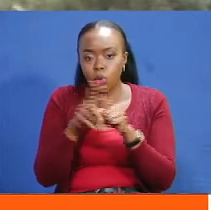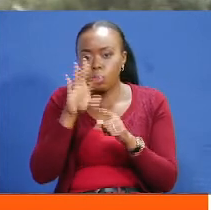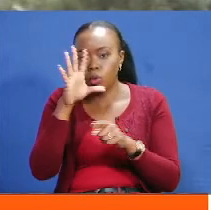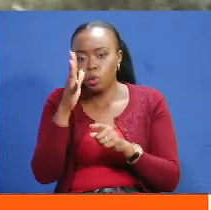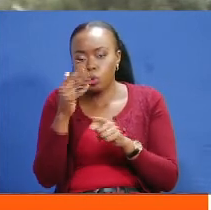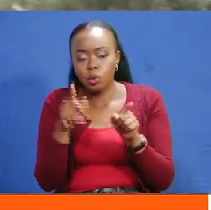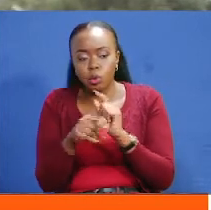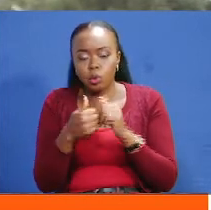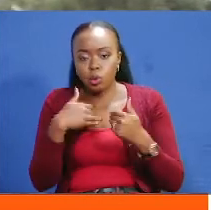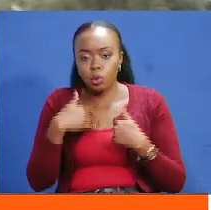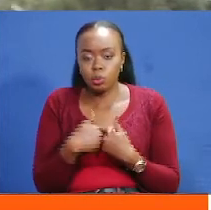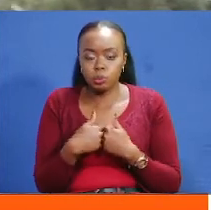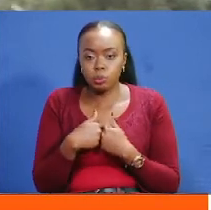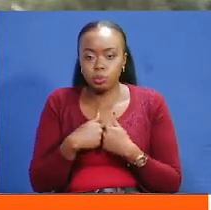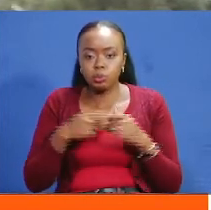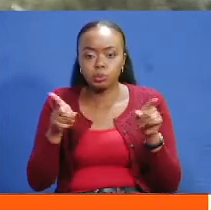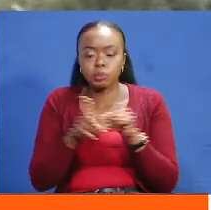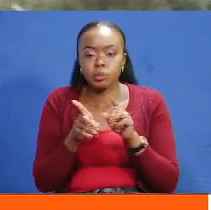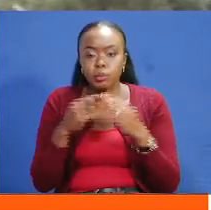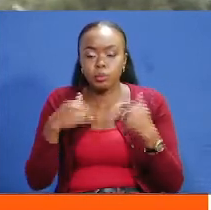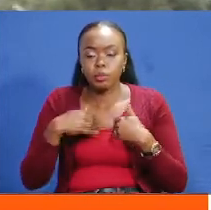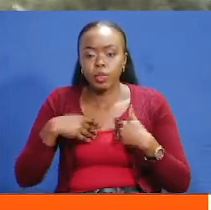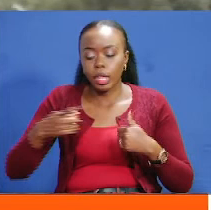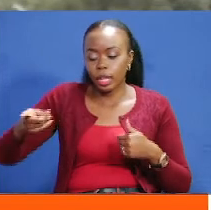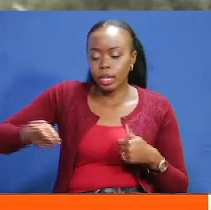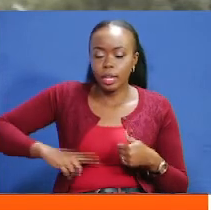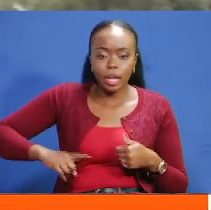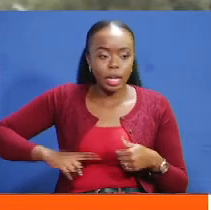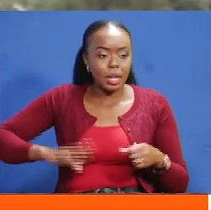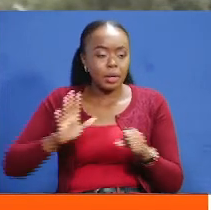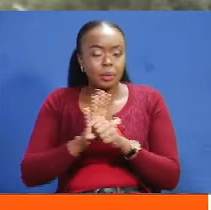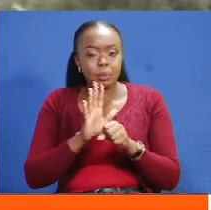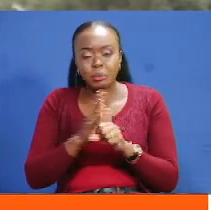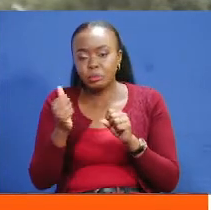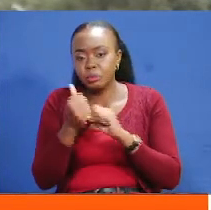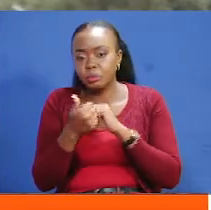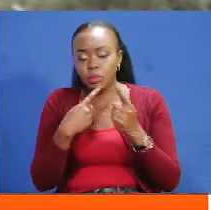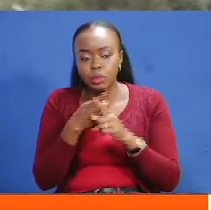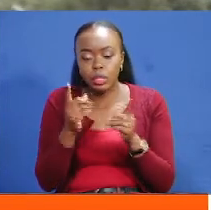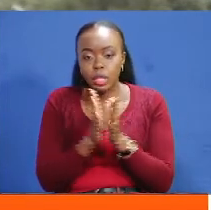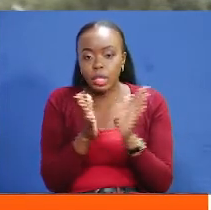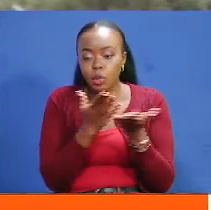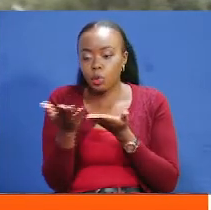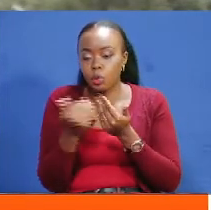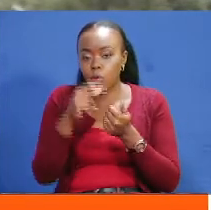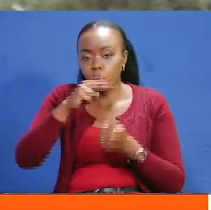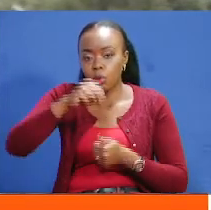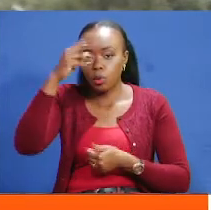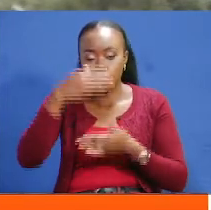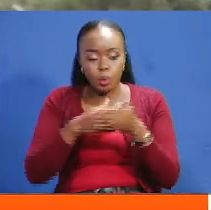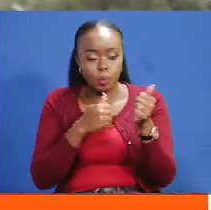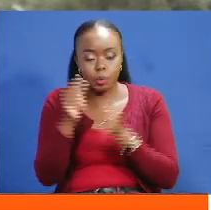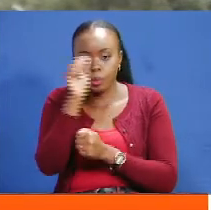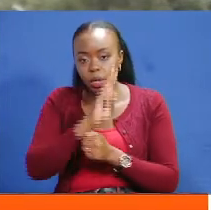5. Na tumekuwa na njaa nyingi sana. Janga la njaa limekuwa upande wa Mwingi North hata